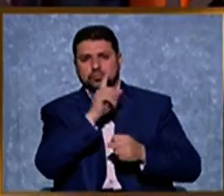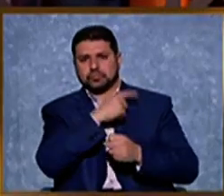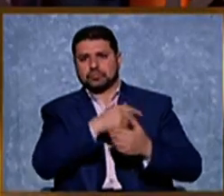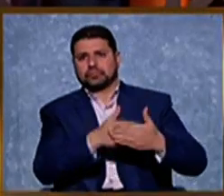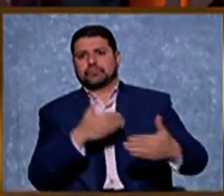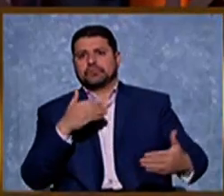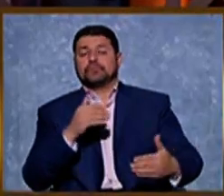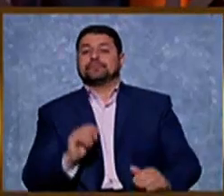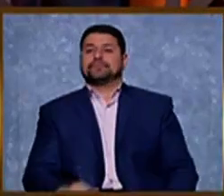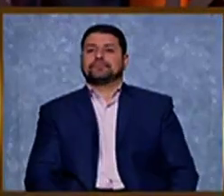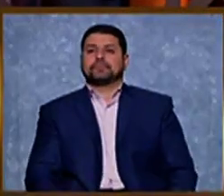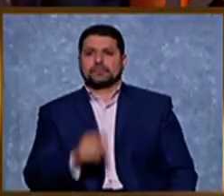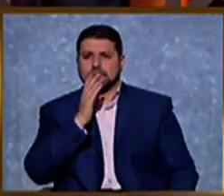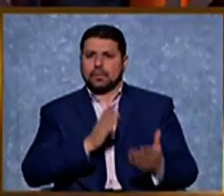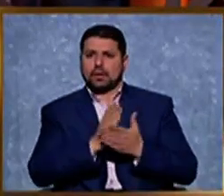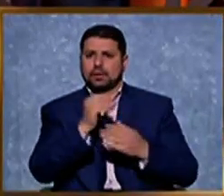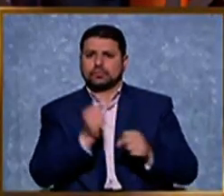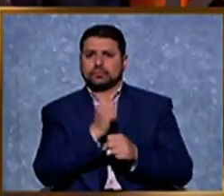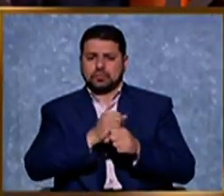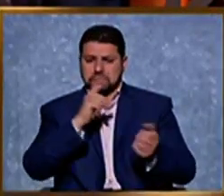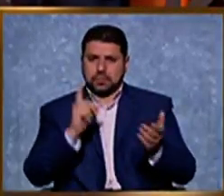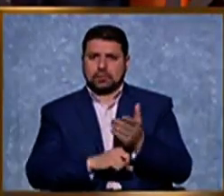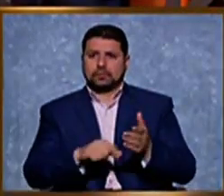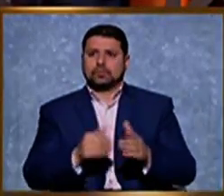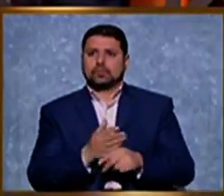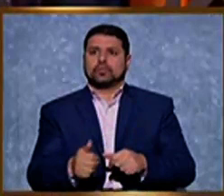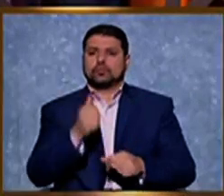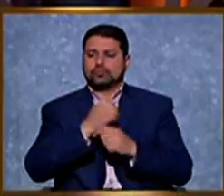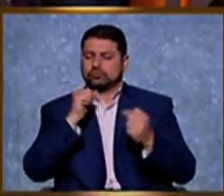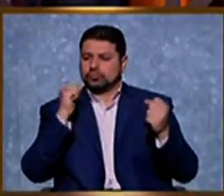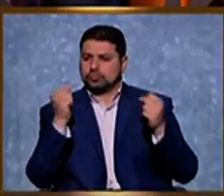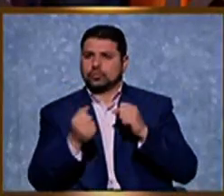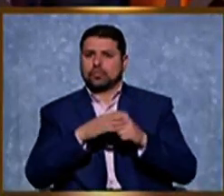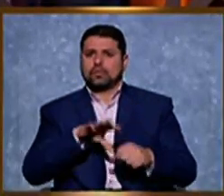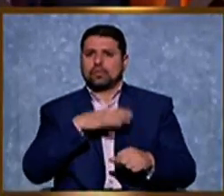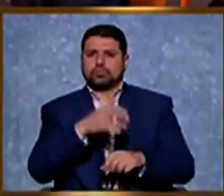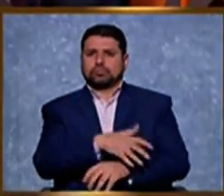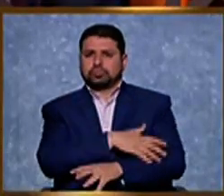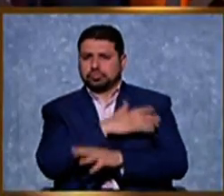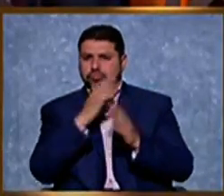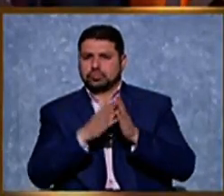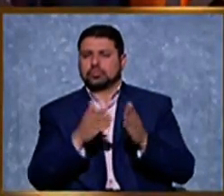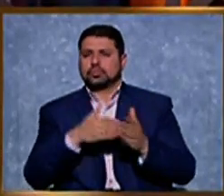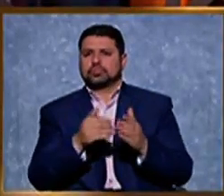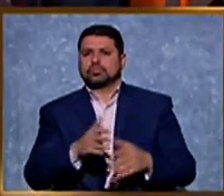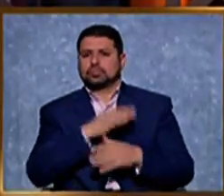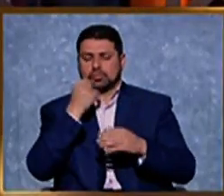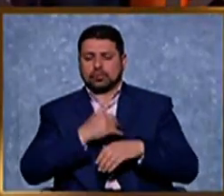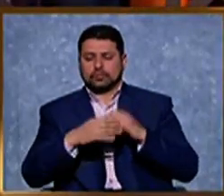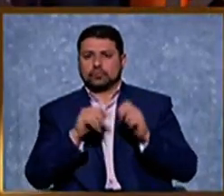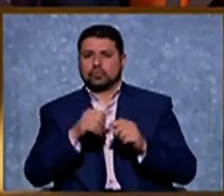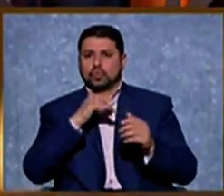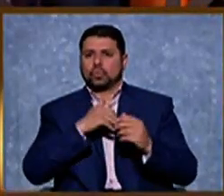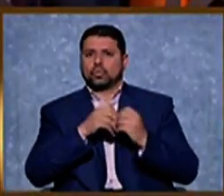الفحشاء والمنكر. فليقيم الصلاه على وجهها الحقيقي من حيث الاركان ومن حيث الخشوع، وهذه الاشياء بتؤثر في نفسيته من